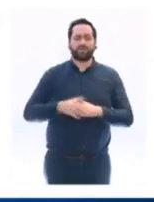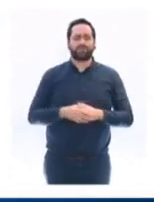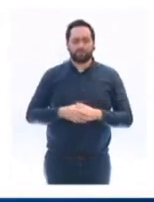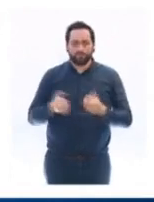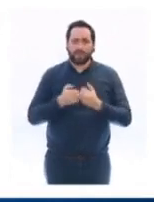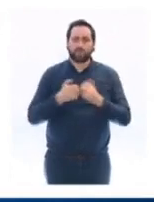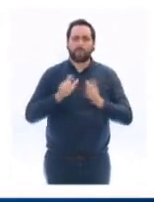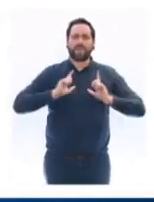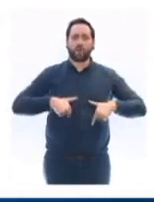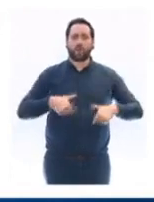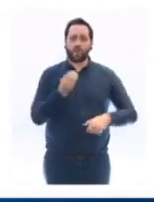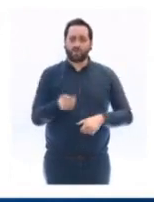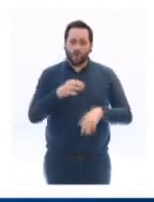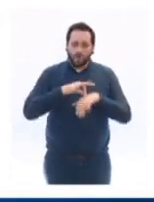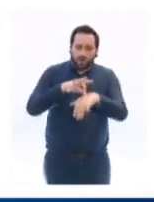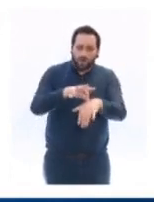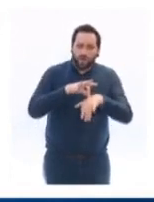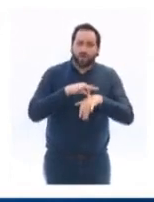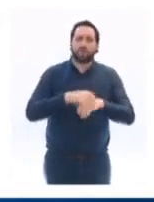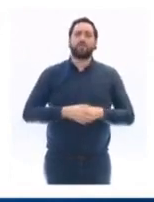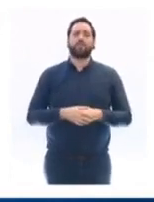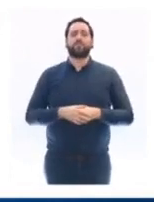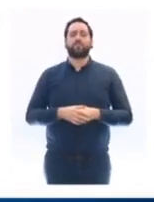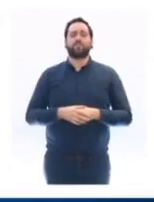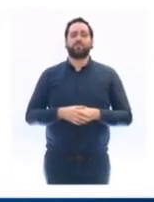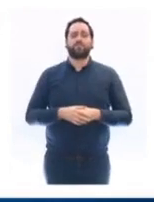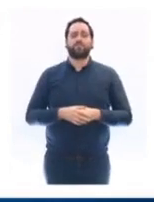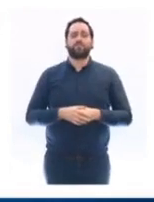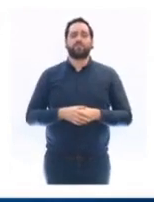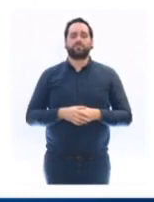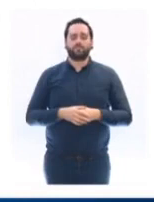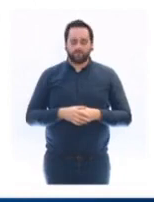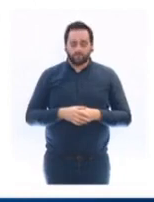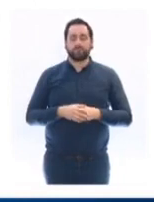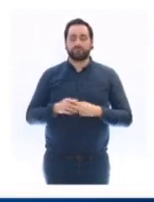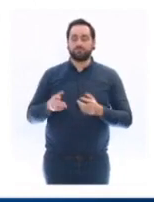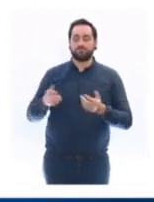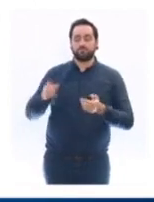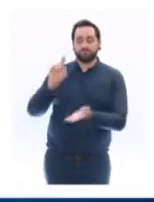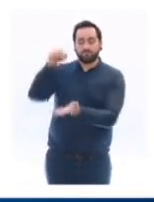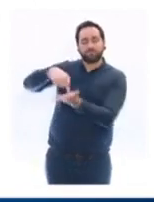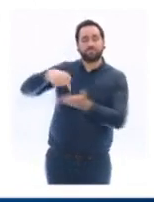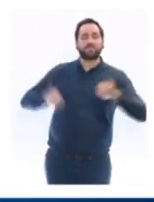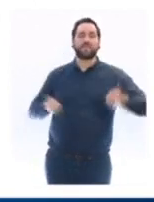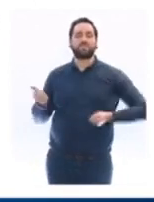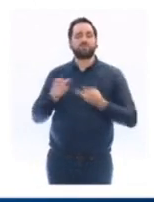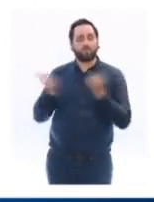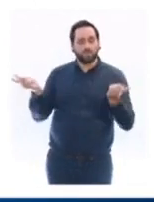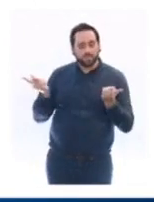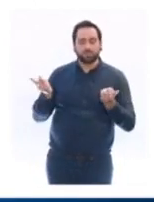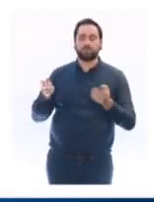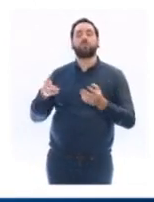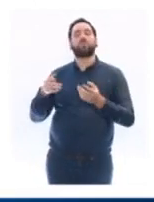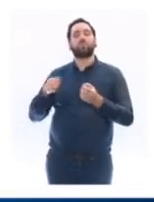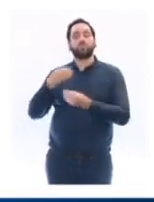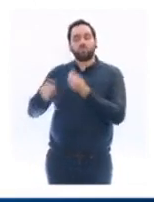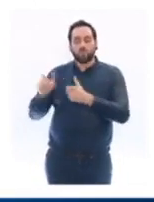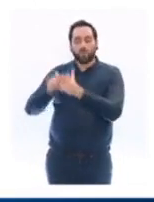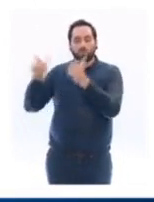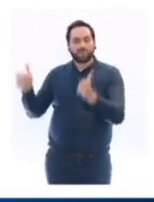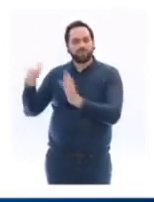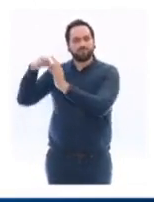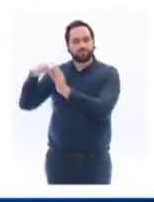chercher, pour se rendre dans un service public ou chez un opérateur assurant une mission